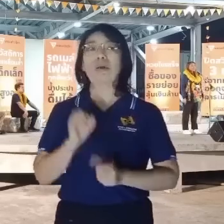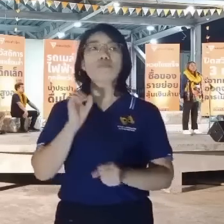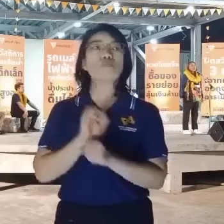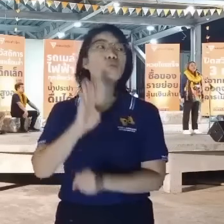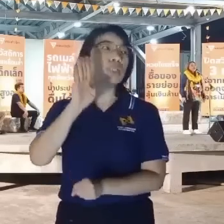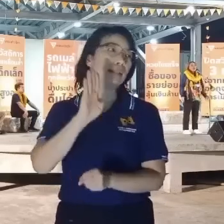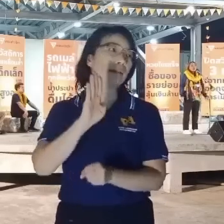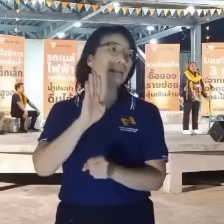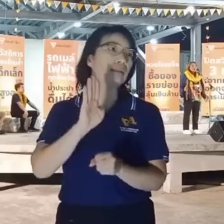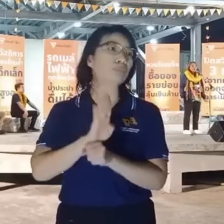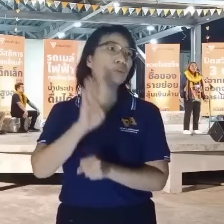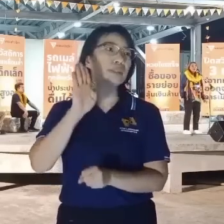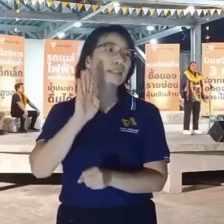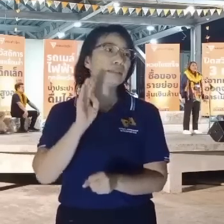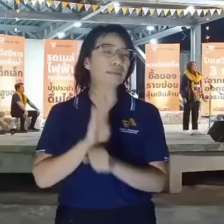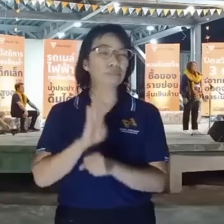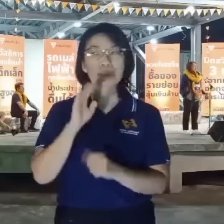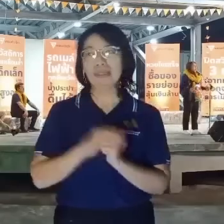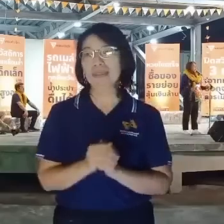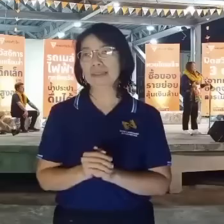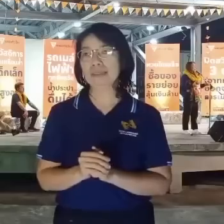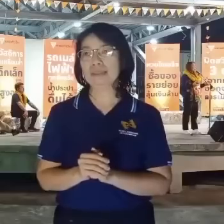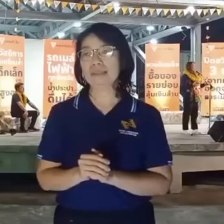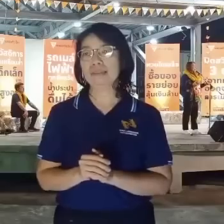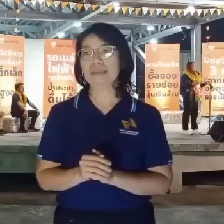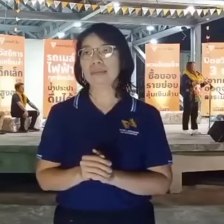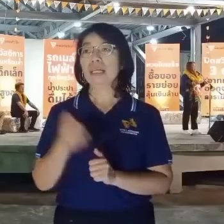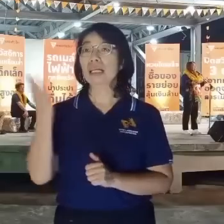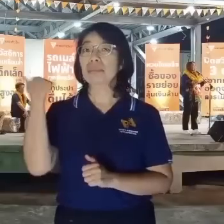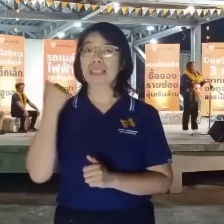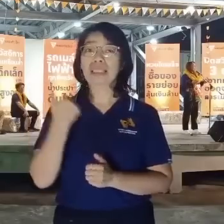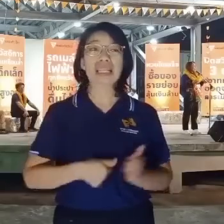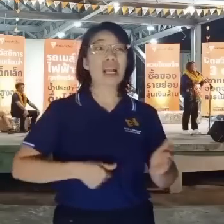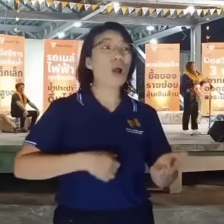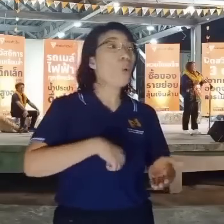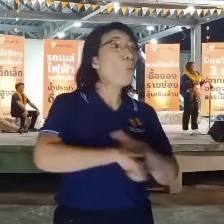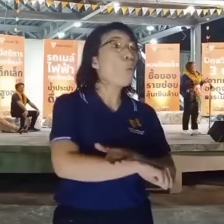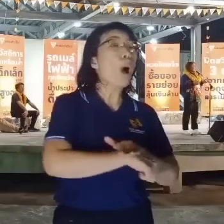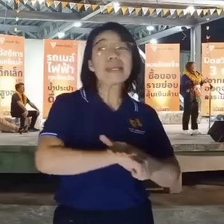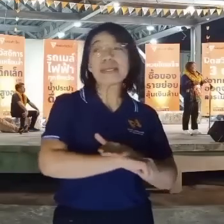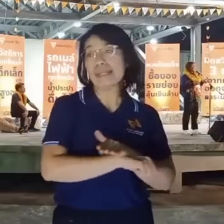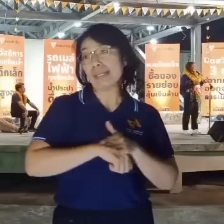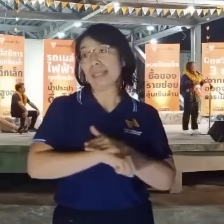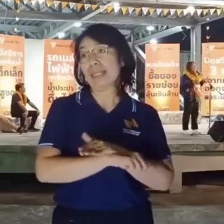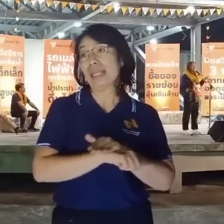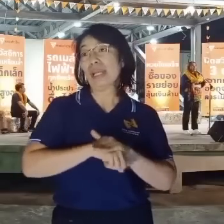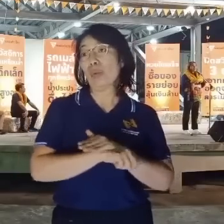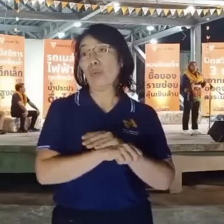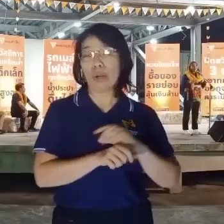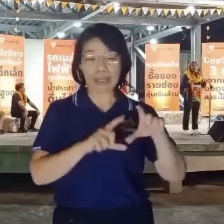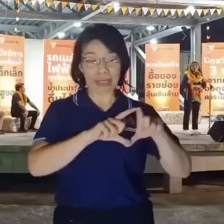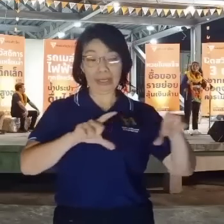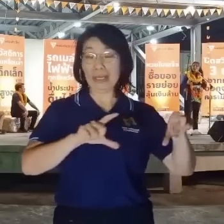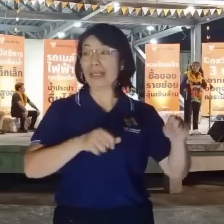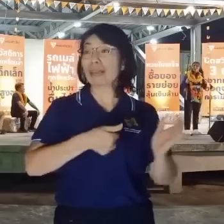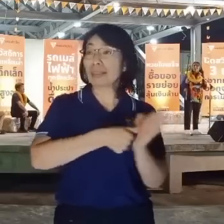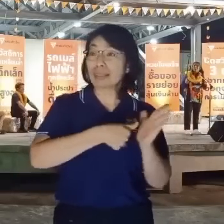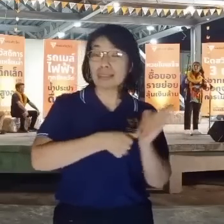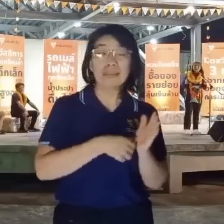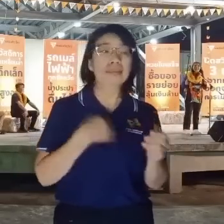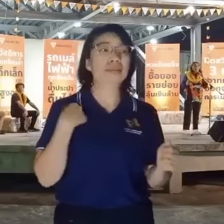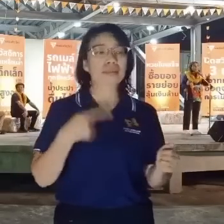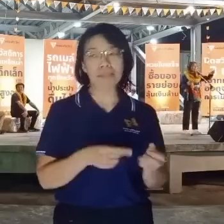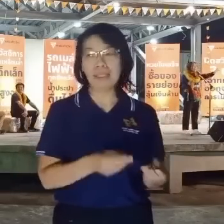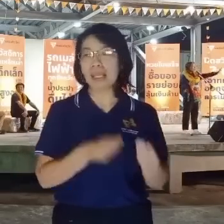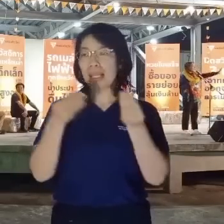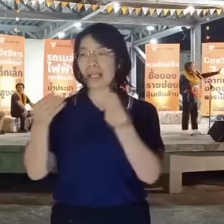เรามีนโยบายหวยใบเสร็จซึ่งเหมือนกับการให้โปรโมชั่นให้แต้มต่อให้กับผู้ประกอบ